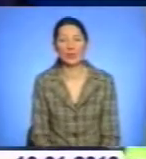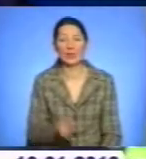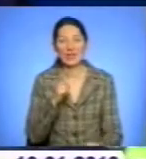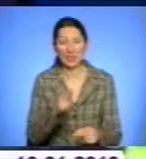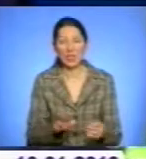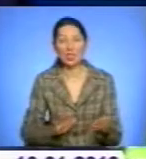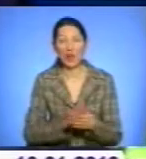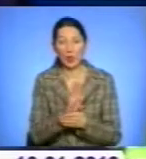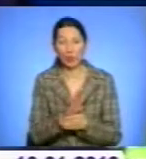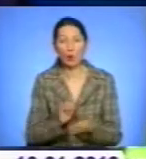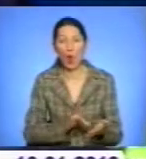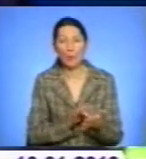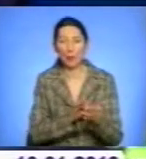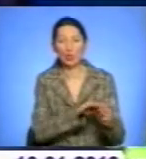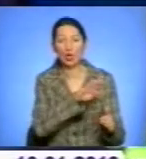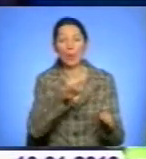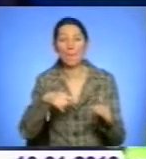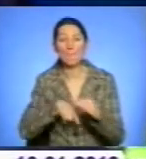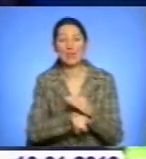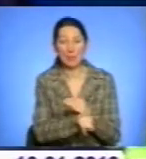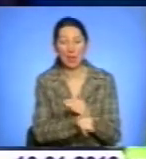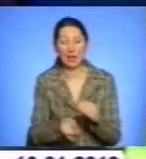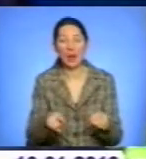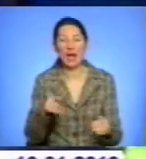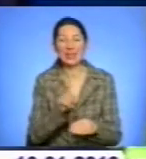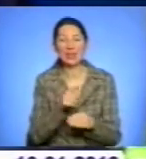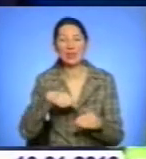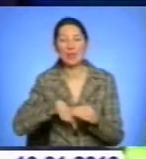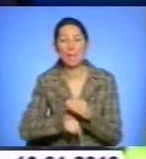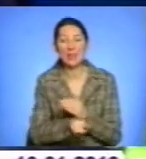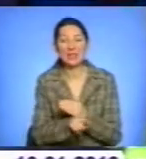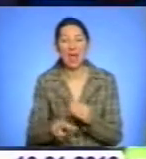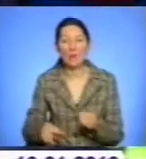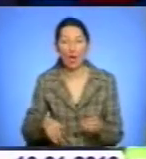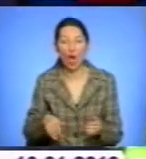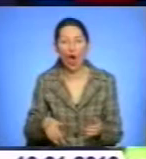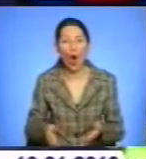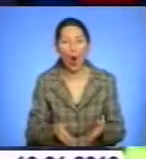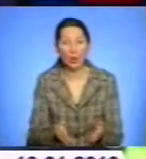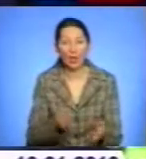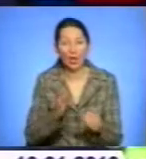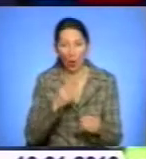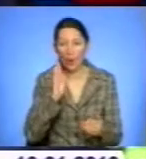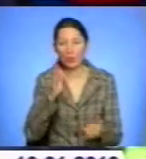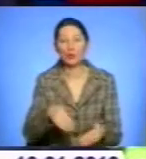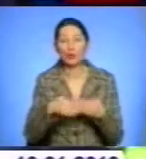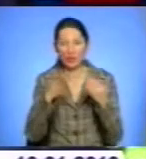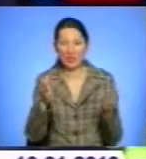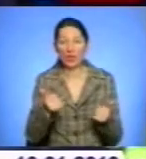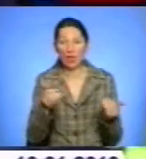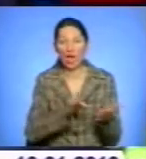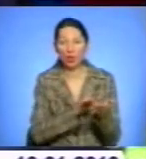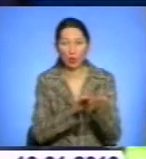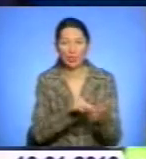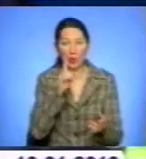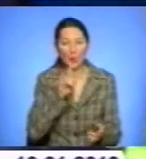Завершення випуску помандруємо підземеллями. Тернопільські підземні ходи у майбутньому, можливо, відкриють для туристів. Проте поки